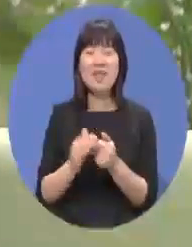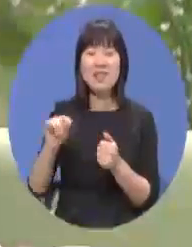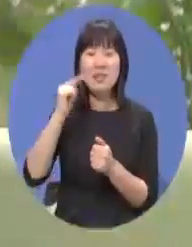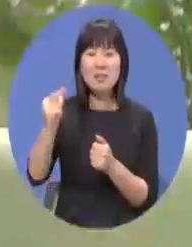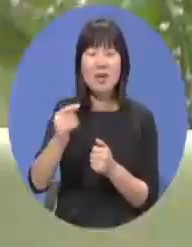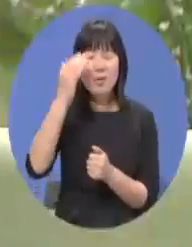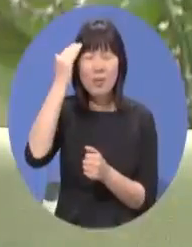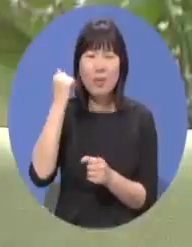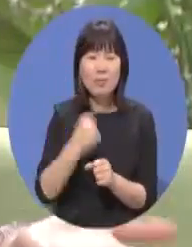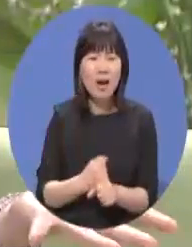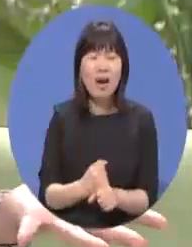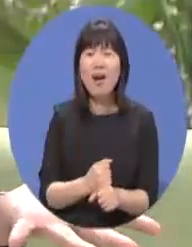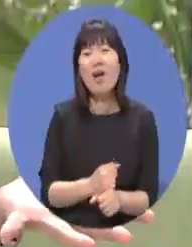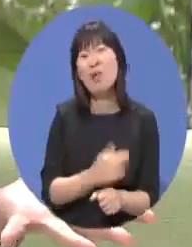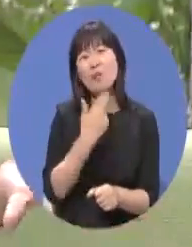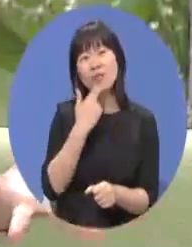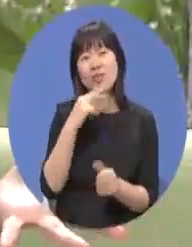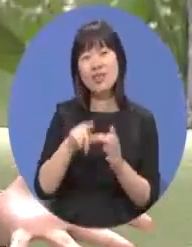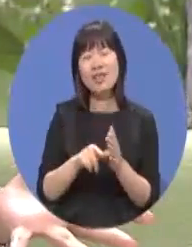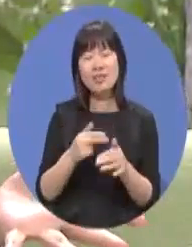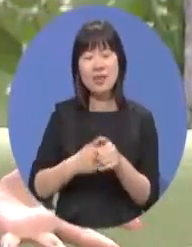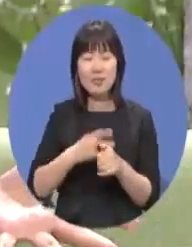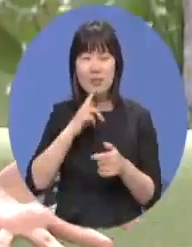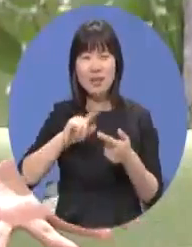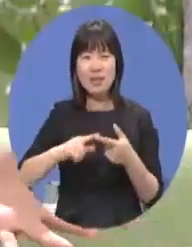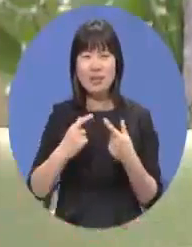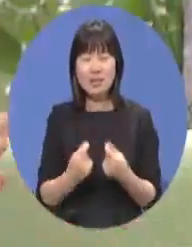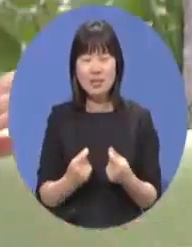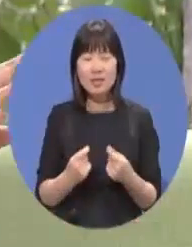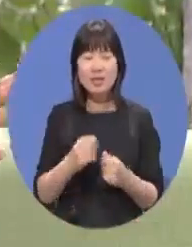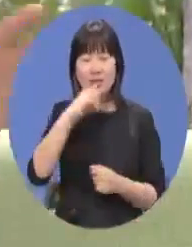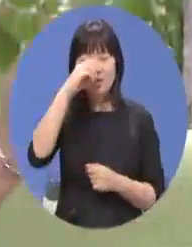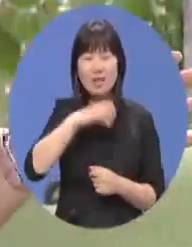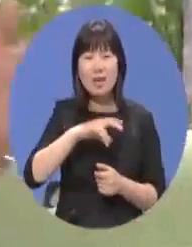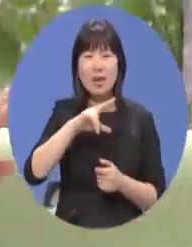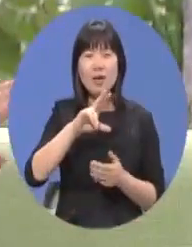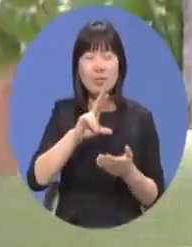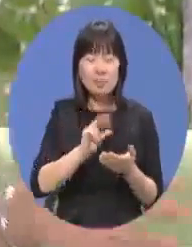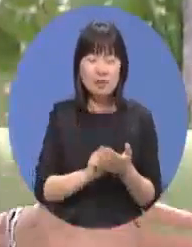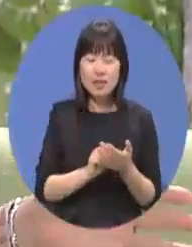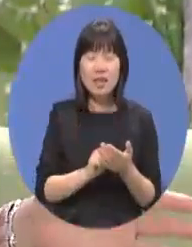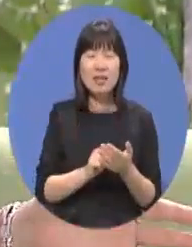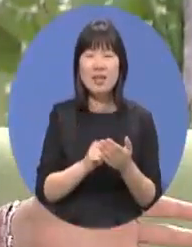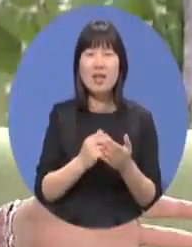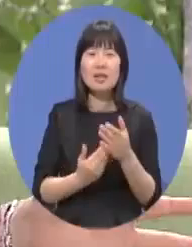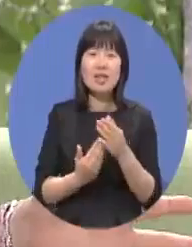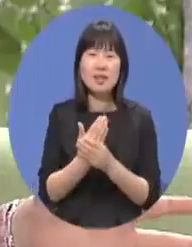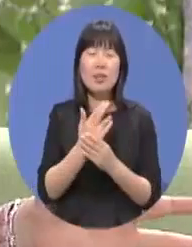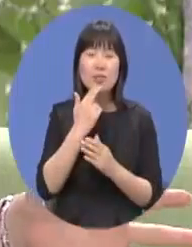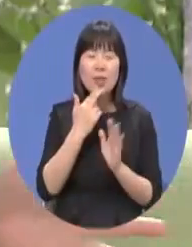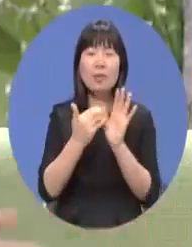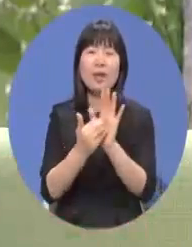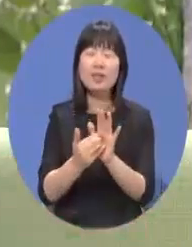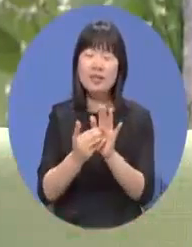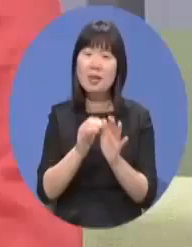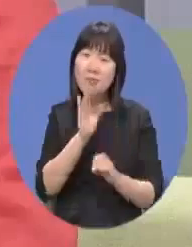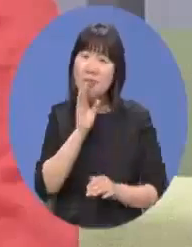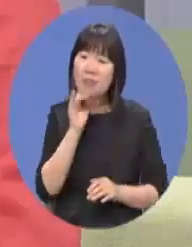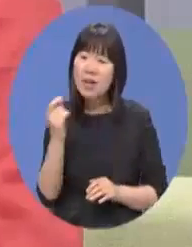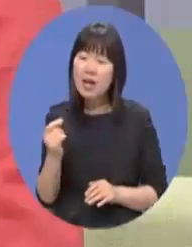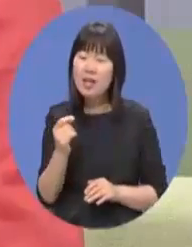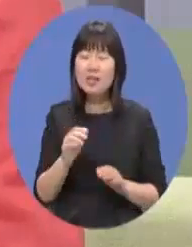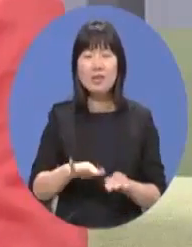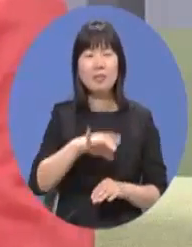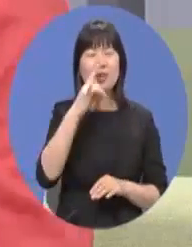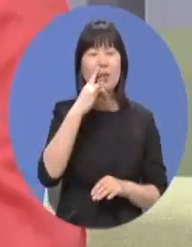걸로 만들 수 있는 게 없어요. 이럴 때는 선생님 아까 말씀하신 대로 아예 그냥 문제의 불씨를 만들지 않는 게 맞는 건가요? 네, 처음부터 엄마